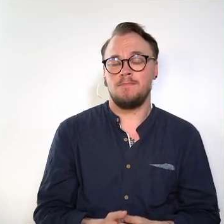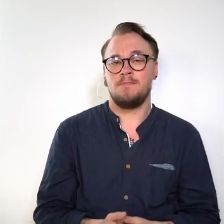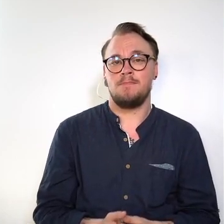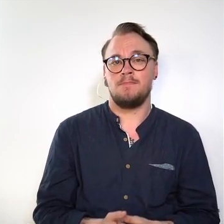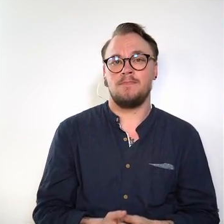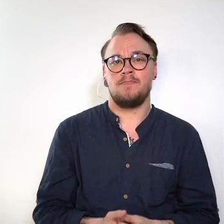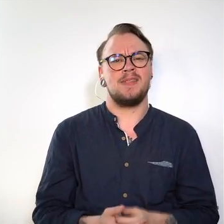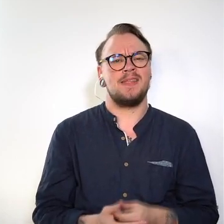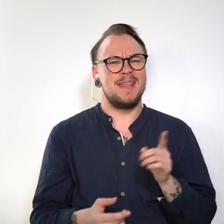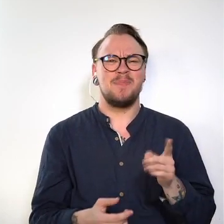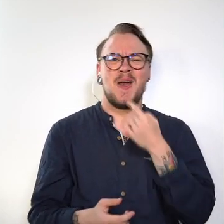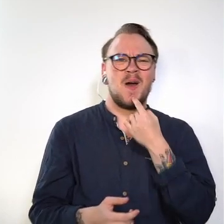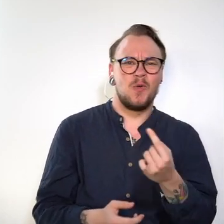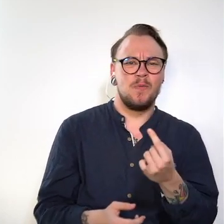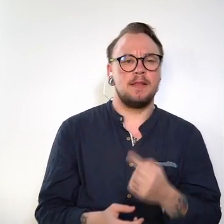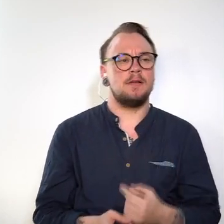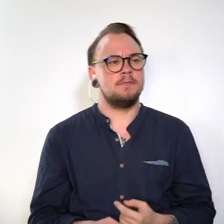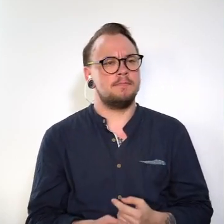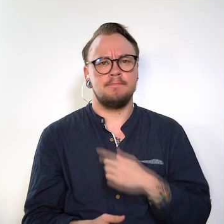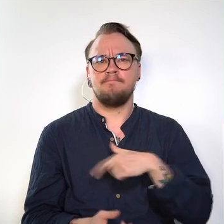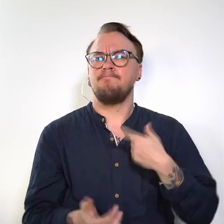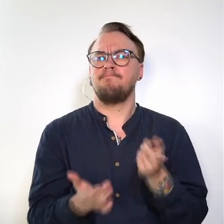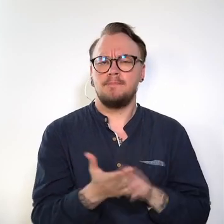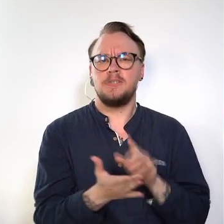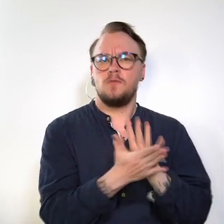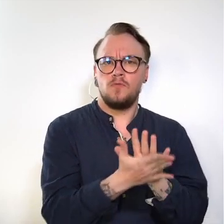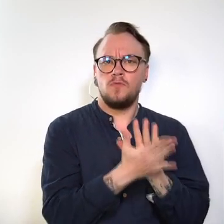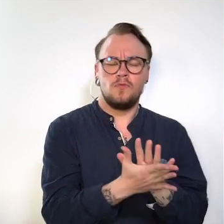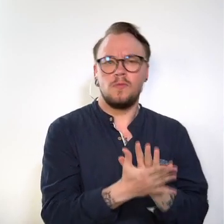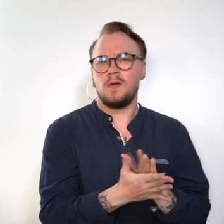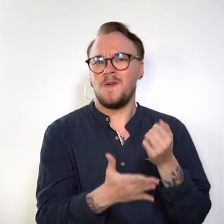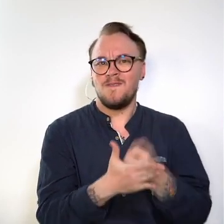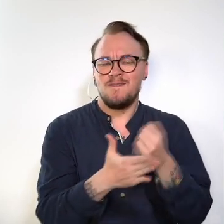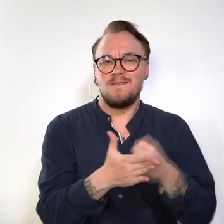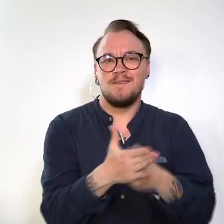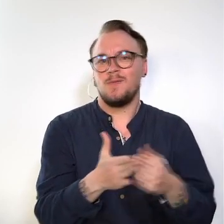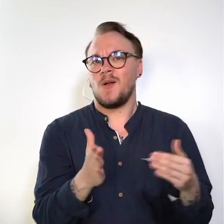Tätä vastaan jouduttiin kovasti tekemään töitä ja